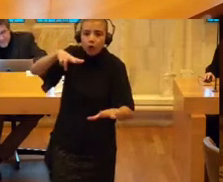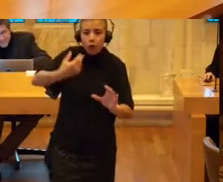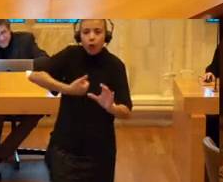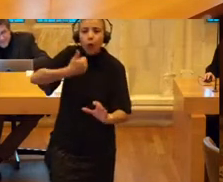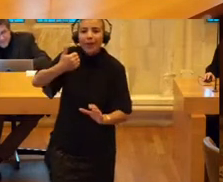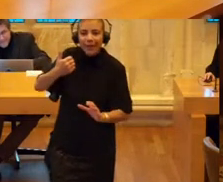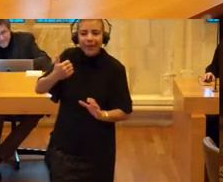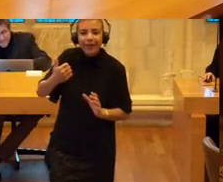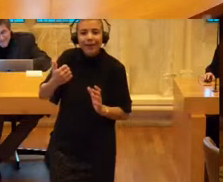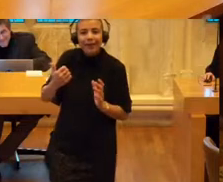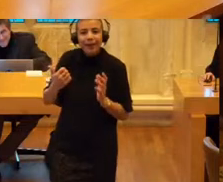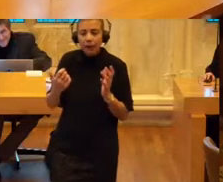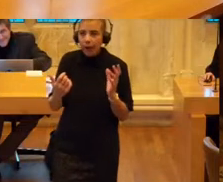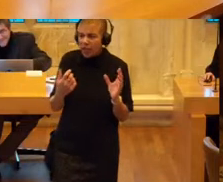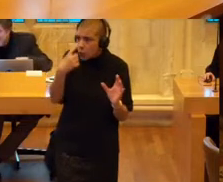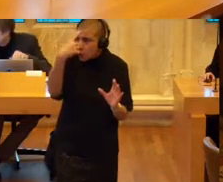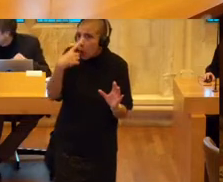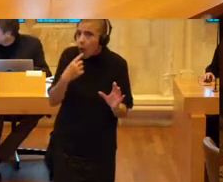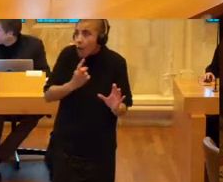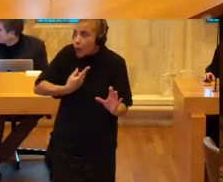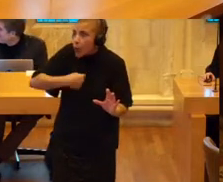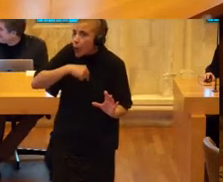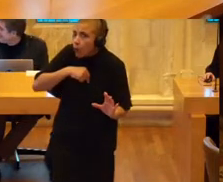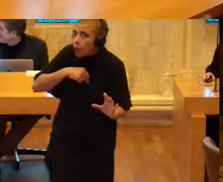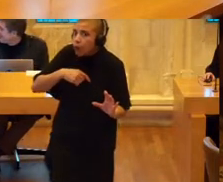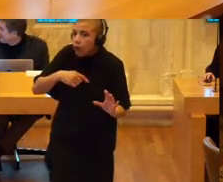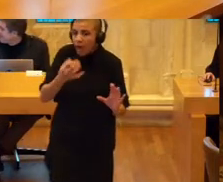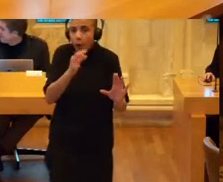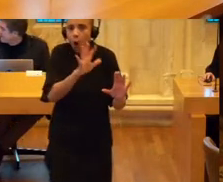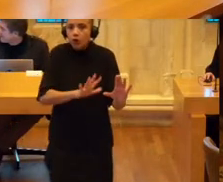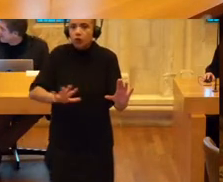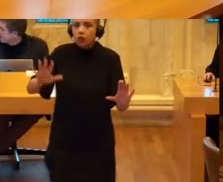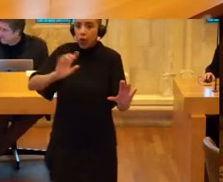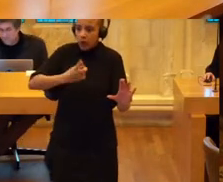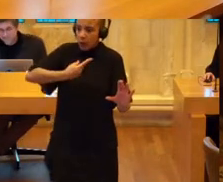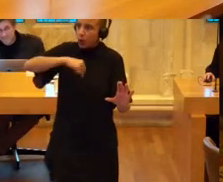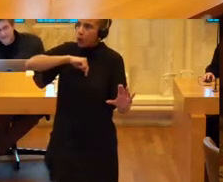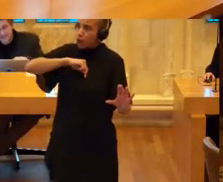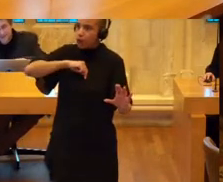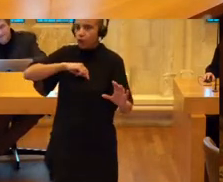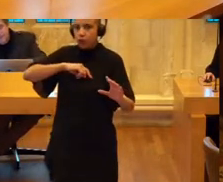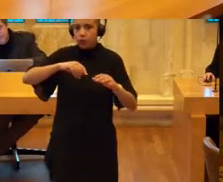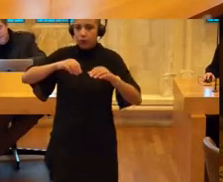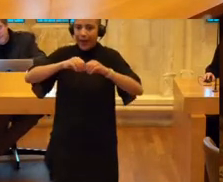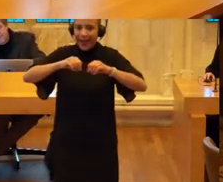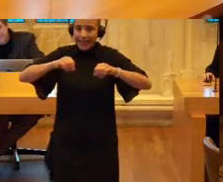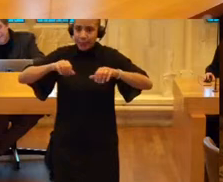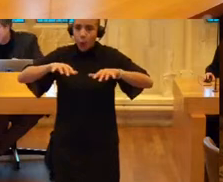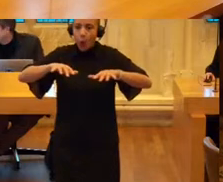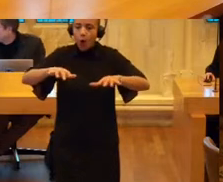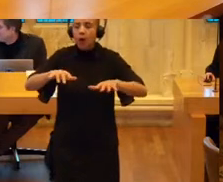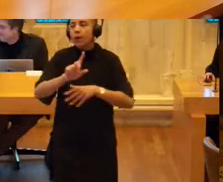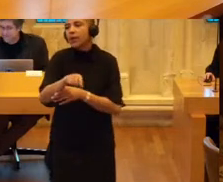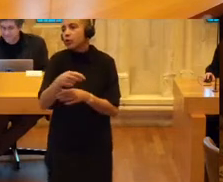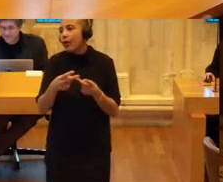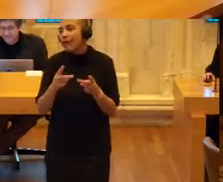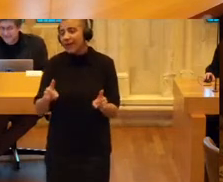nous avons constitué le réseau le plus important en France. Pour les villes de plus de 100 000 habitants, alors